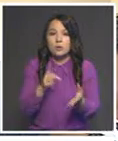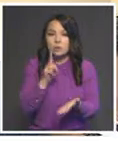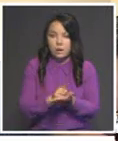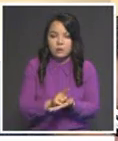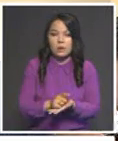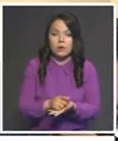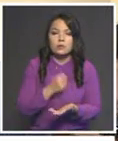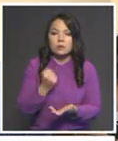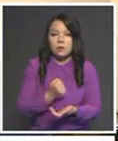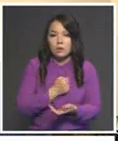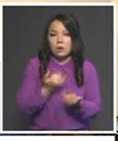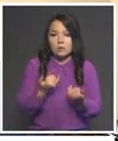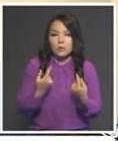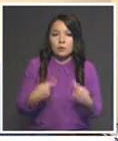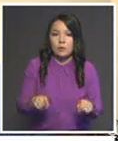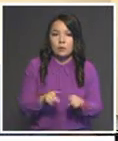орай кейбір